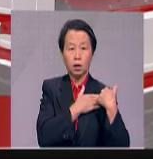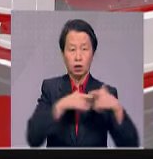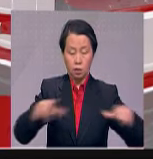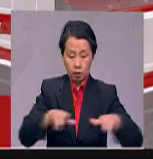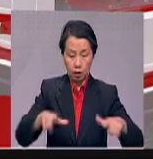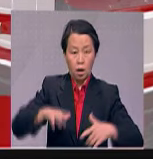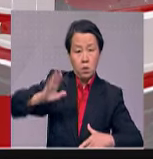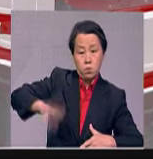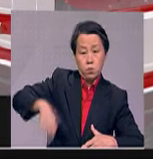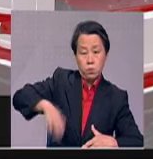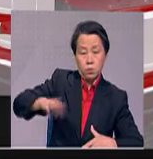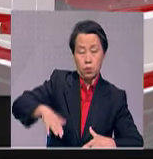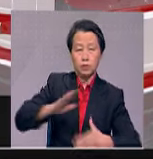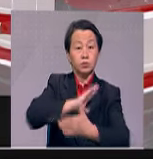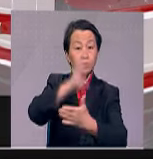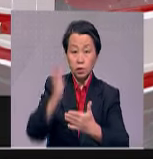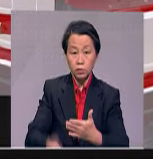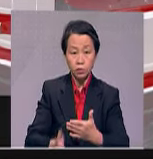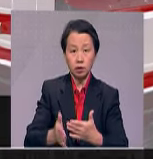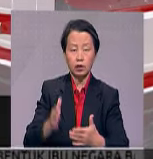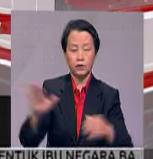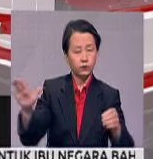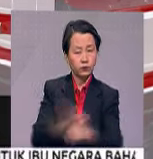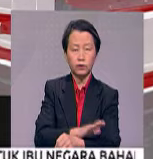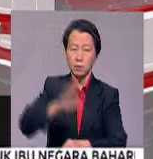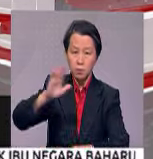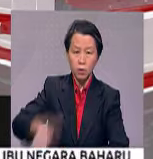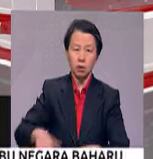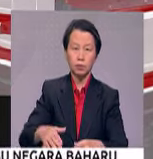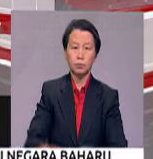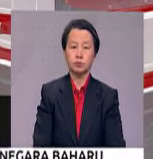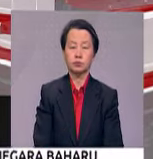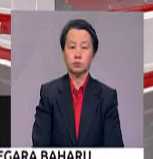dilaksanakan belum dapat diselesaikan sepenuhnya.